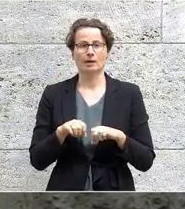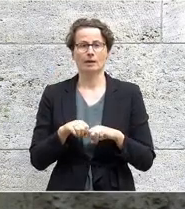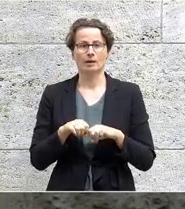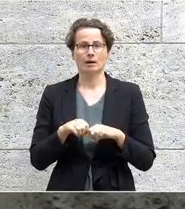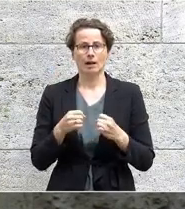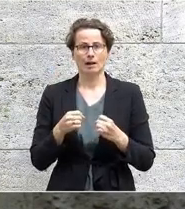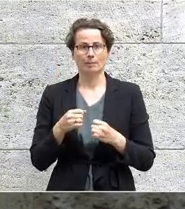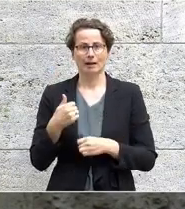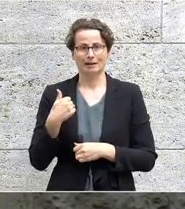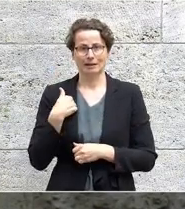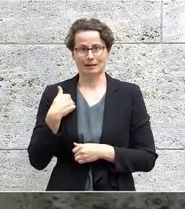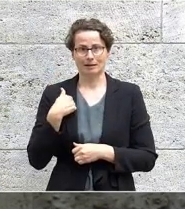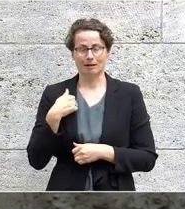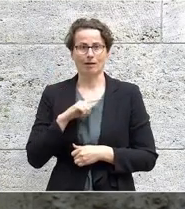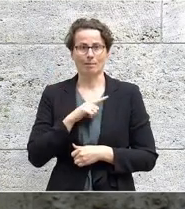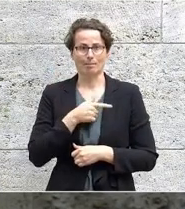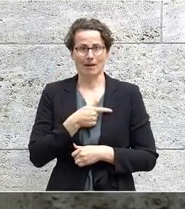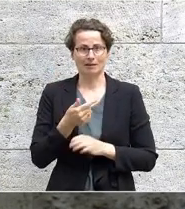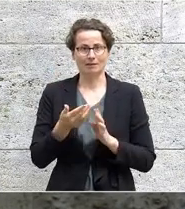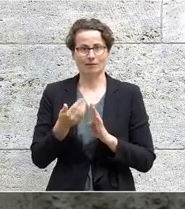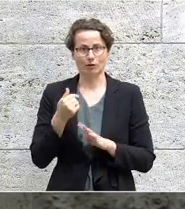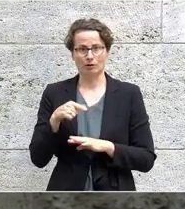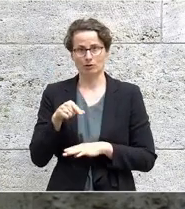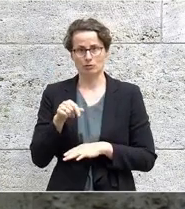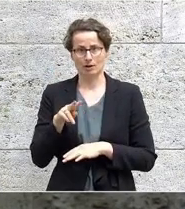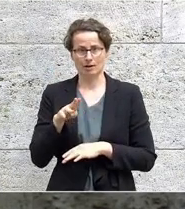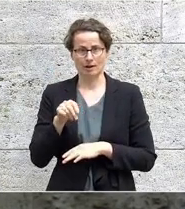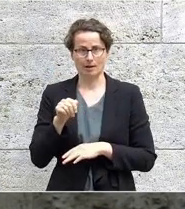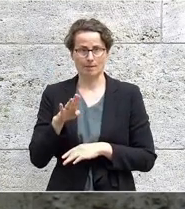Albrecht Ritter Merz von Quirnheim,